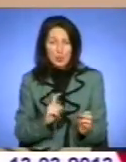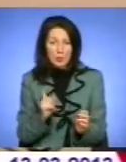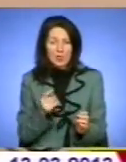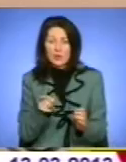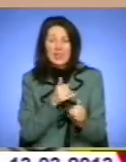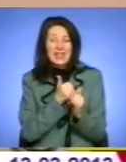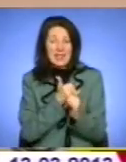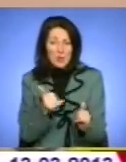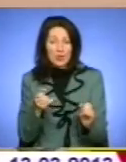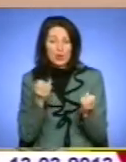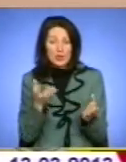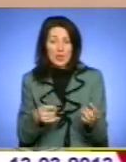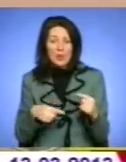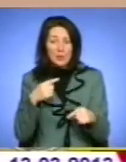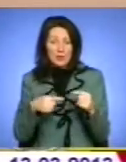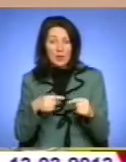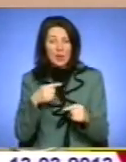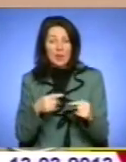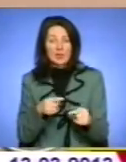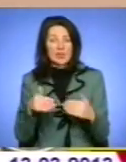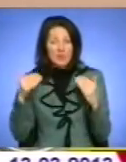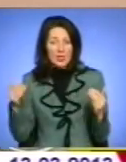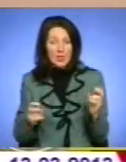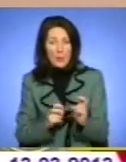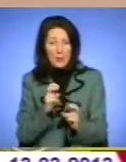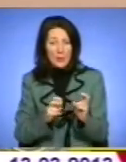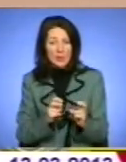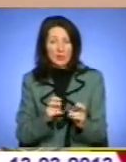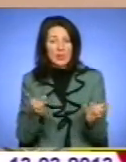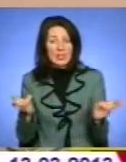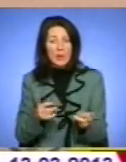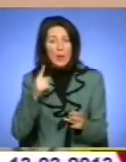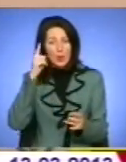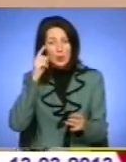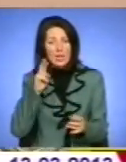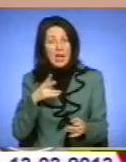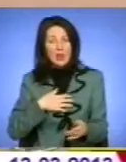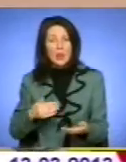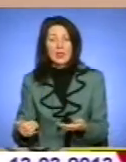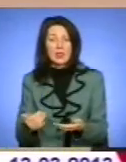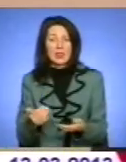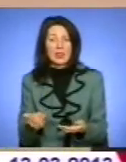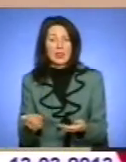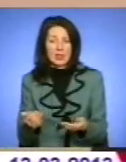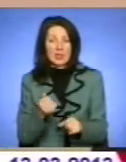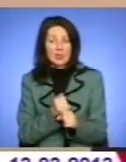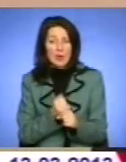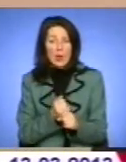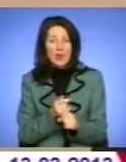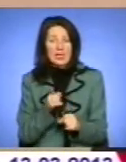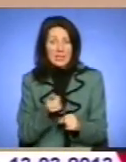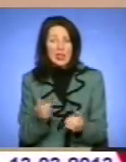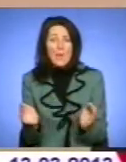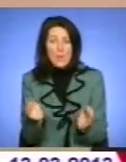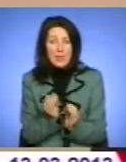великими аграрним формуванням. Тому нам треба продумати, як ми зберемо і тих невеликих.